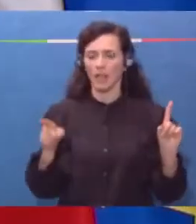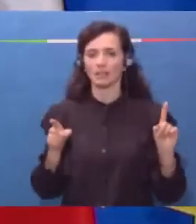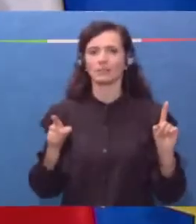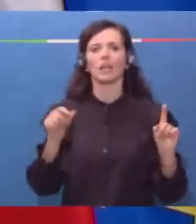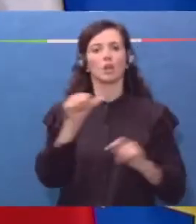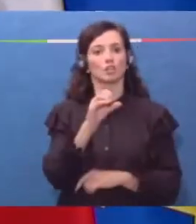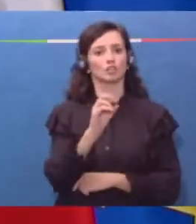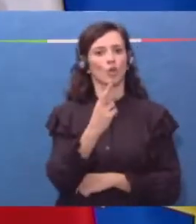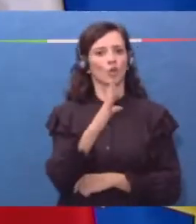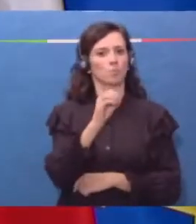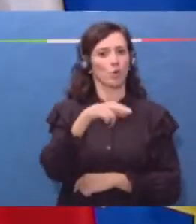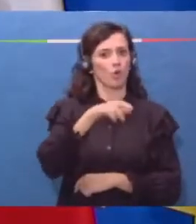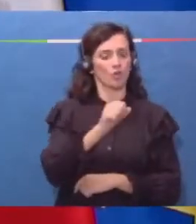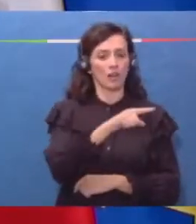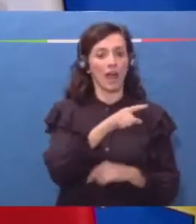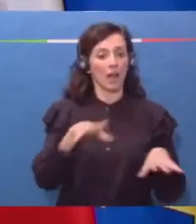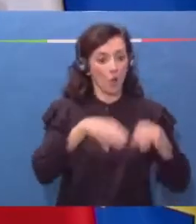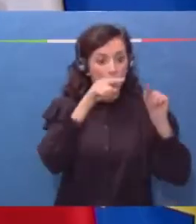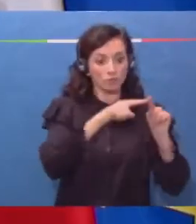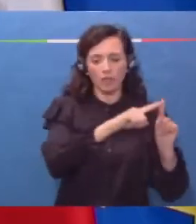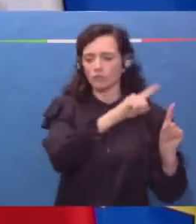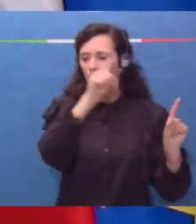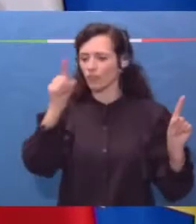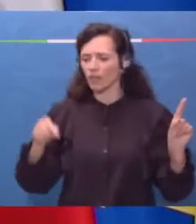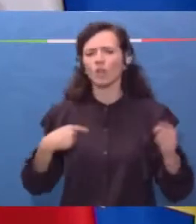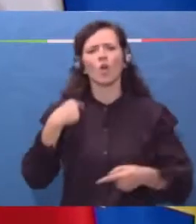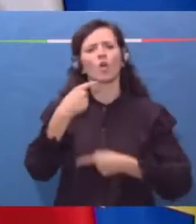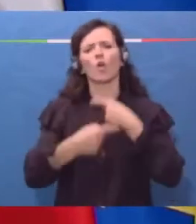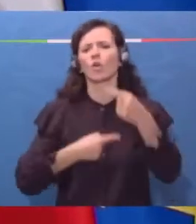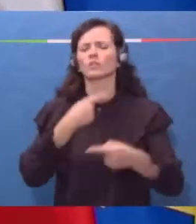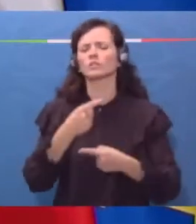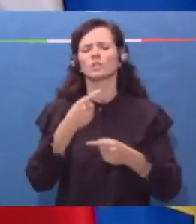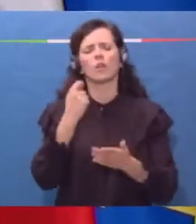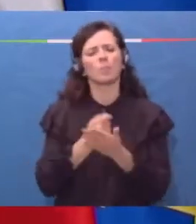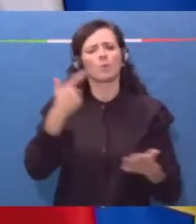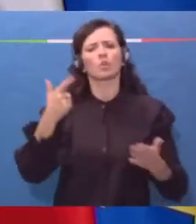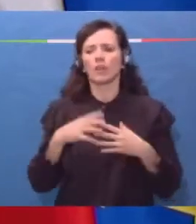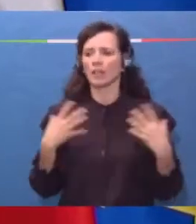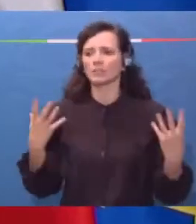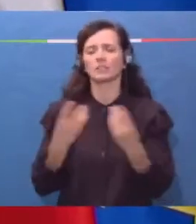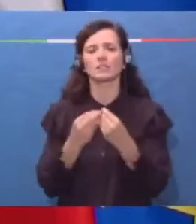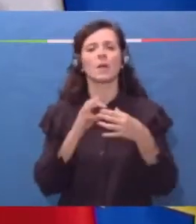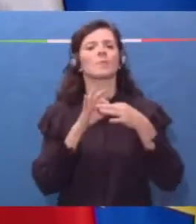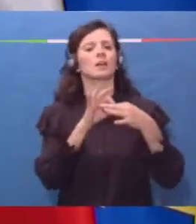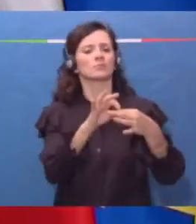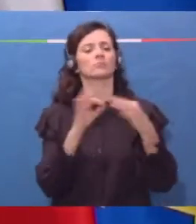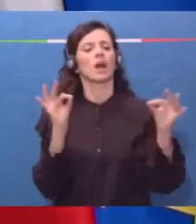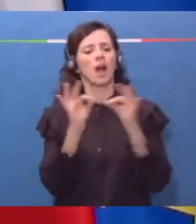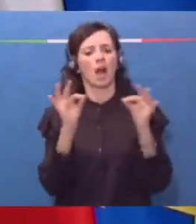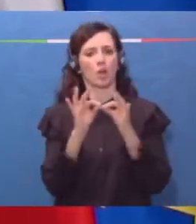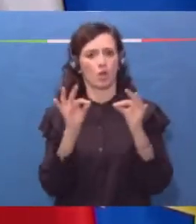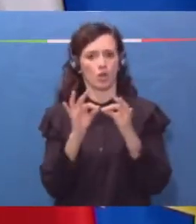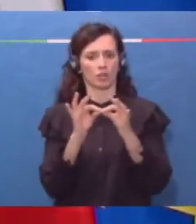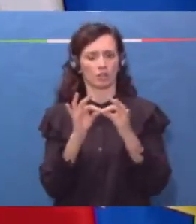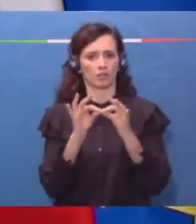Sorbona, continuiamo, andiamo avanti e bisogna costruire degli accordi in 27.